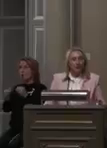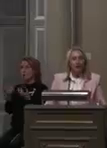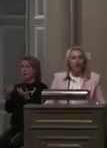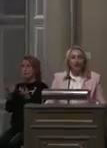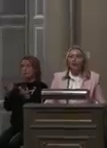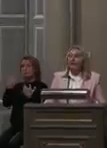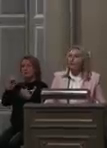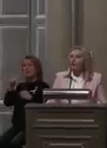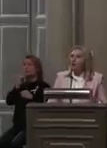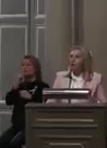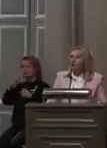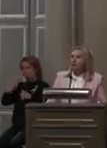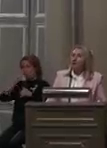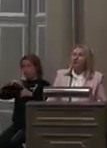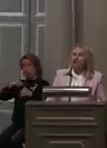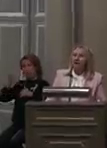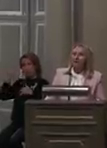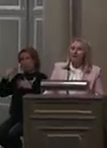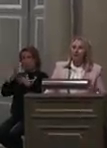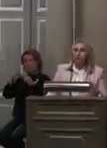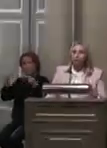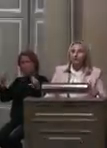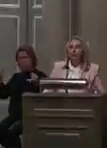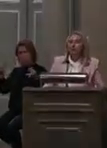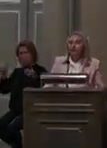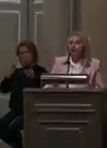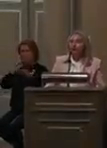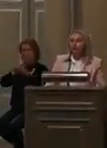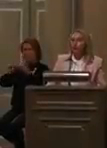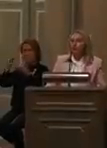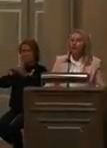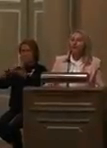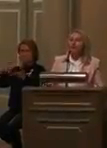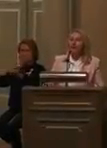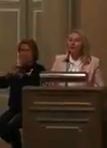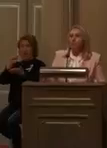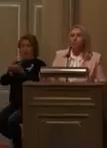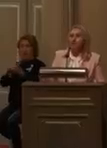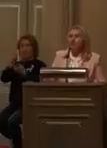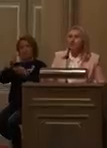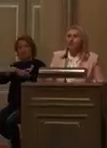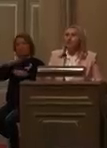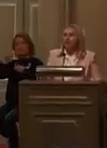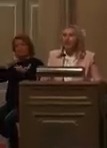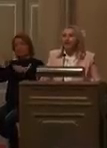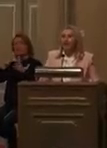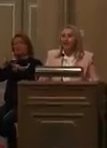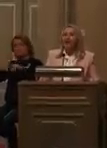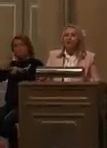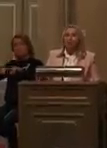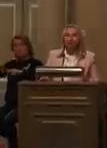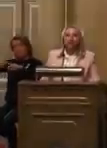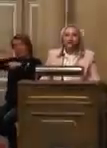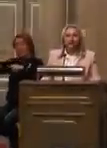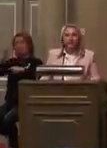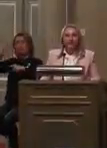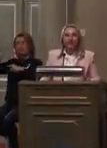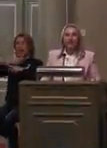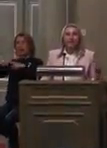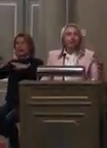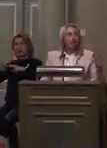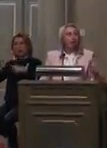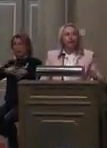siječnju ove godine bilo je puno medijskih napisa, postoji tonski zapis koji govori da ćete taj problem riješiti idućeg dana. Prošlo je